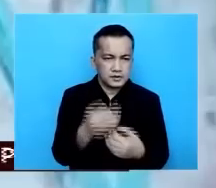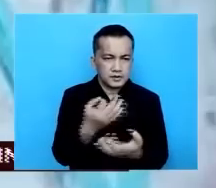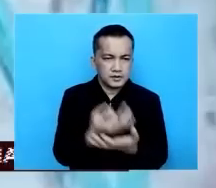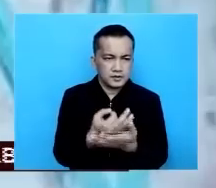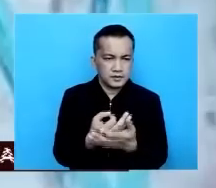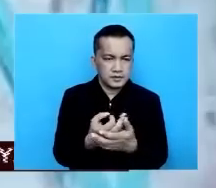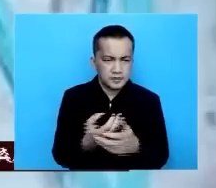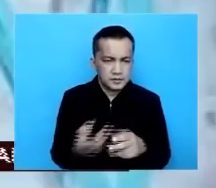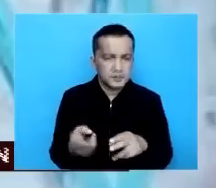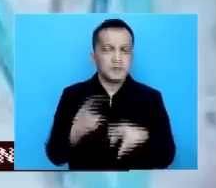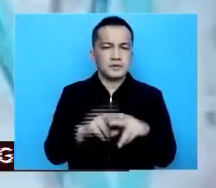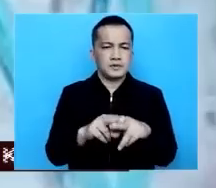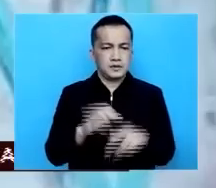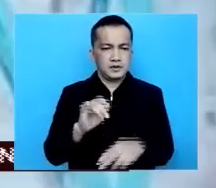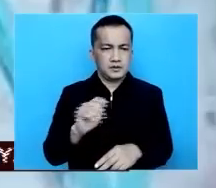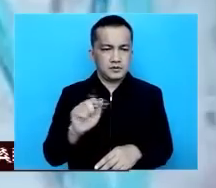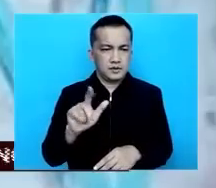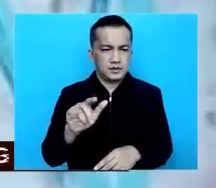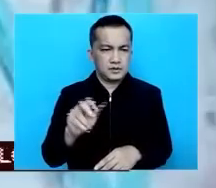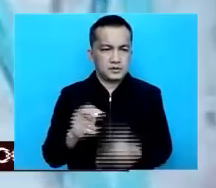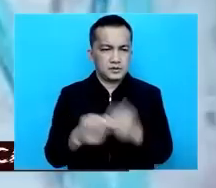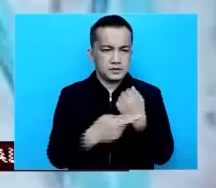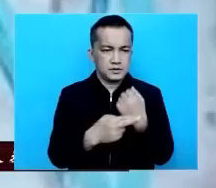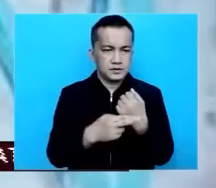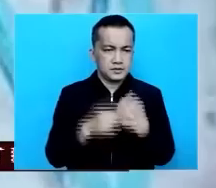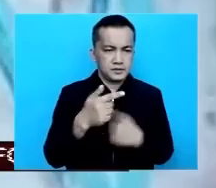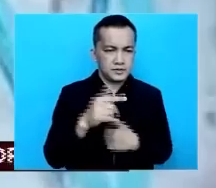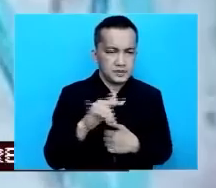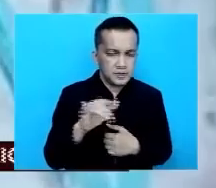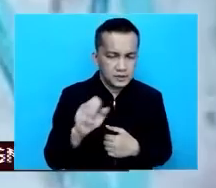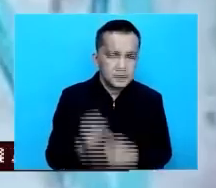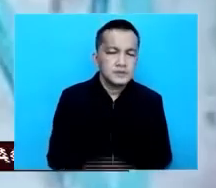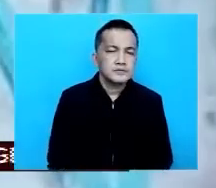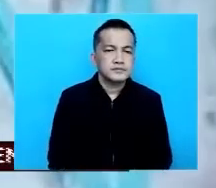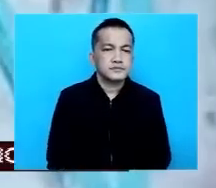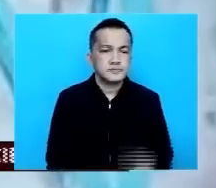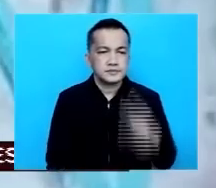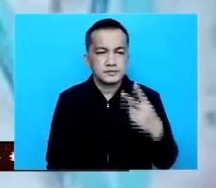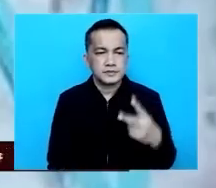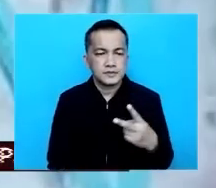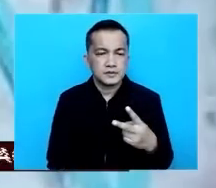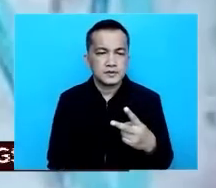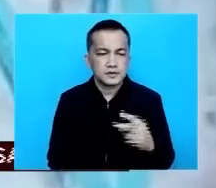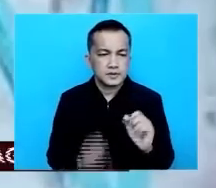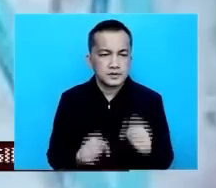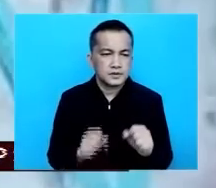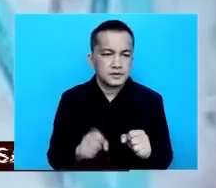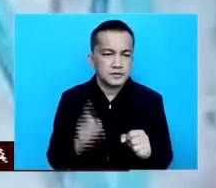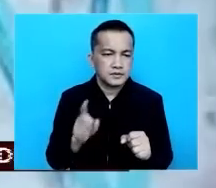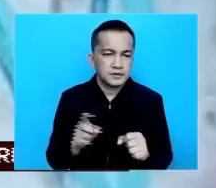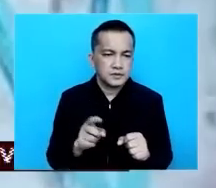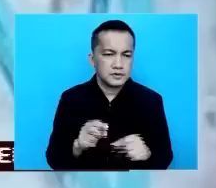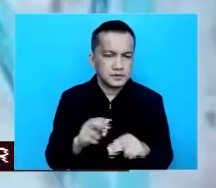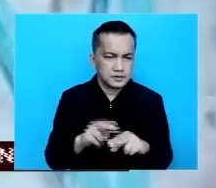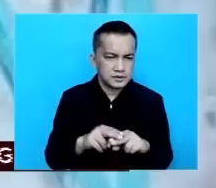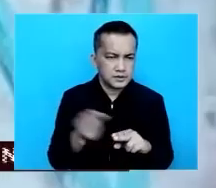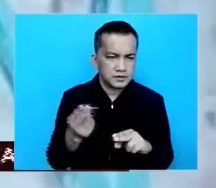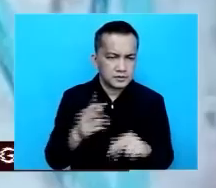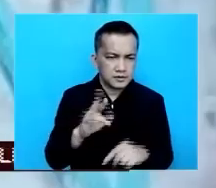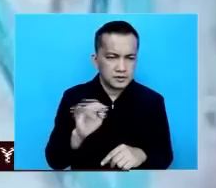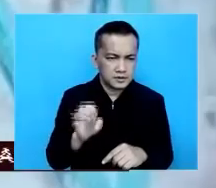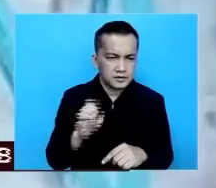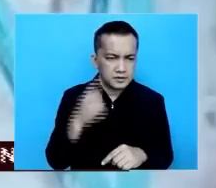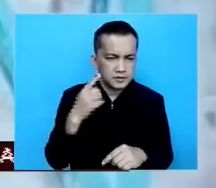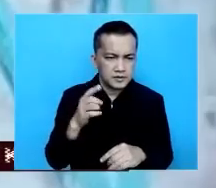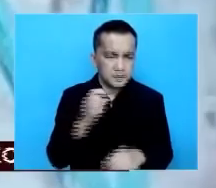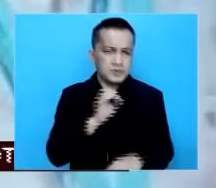po yung actuarial reserves ng GSIS. Ang isa pang second possibility could be discount rate para sa magiging